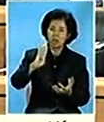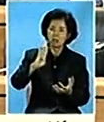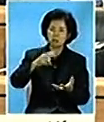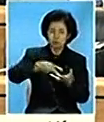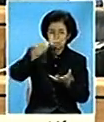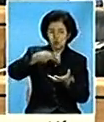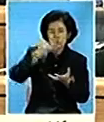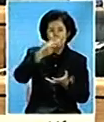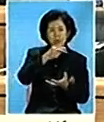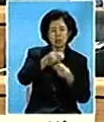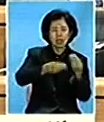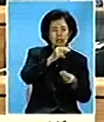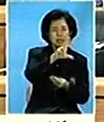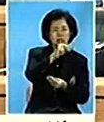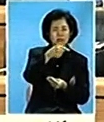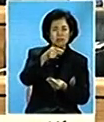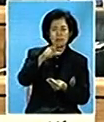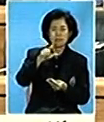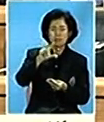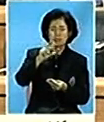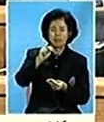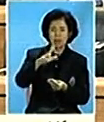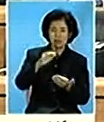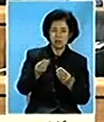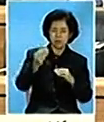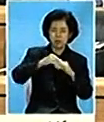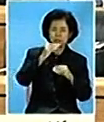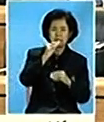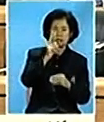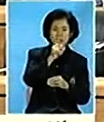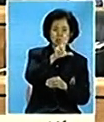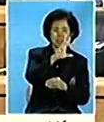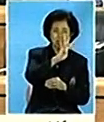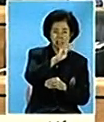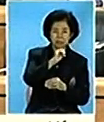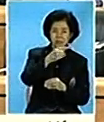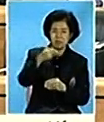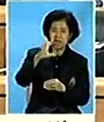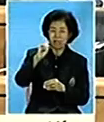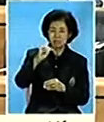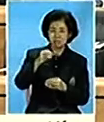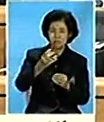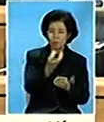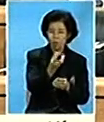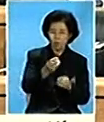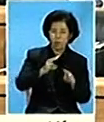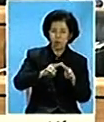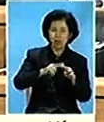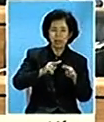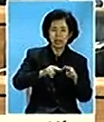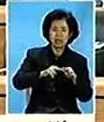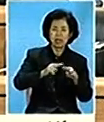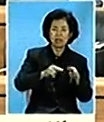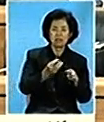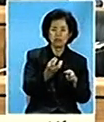ขาย30บาท25บาทเดี๋ยวนี้เพิ่มเป็น 40-50 บาทไข่ไก่ก็ฟองหนึ่งก็3บาทกว่าน